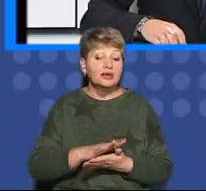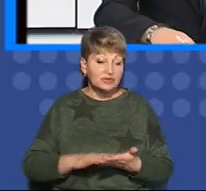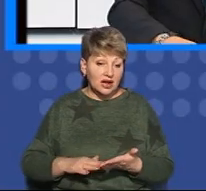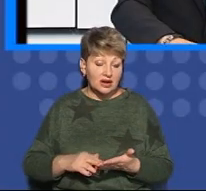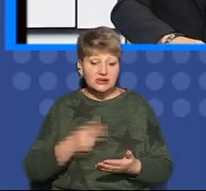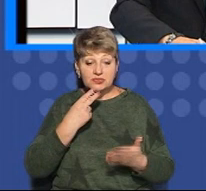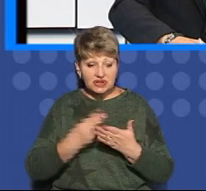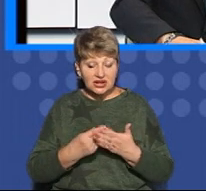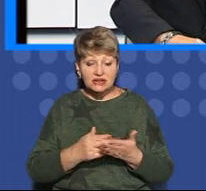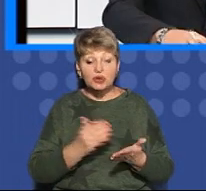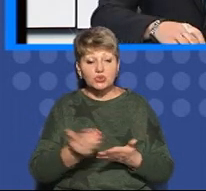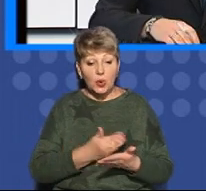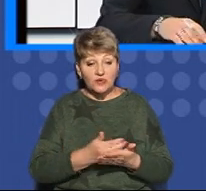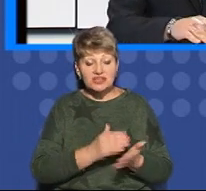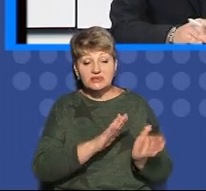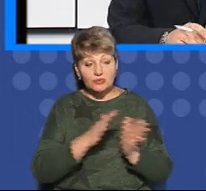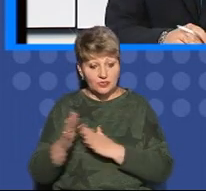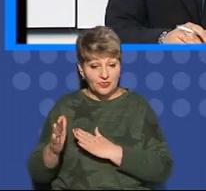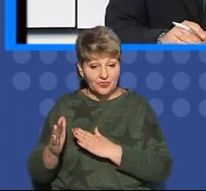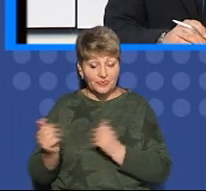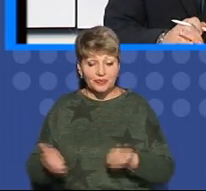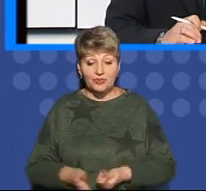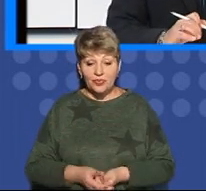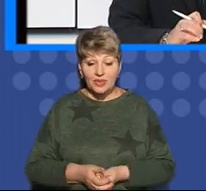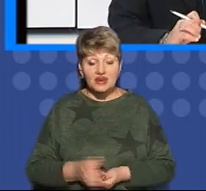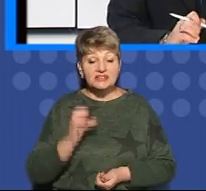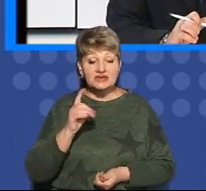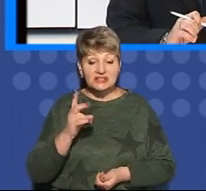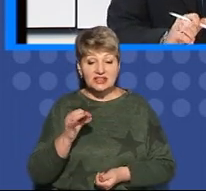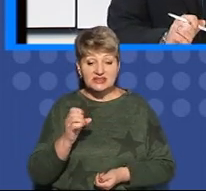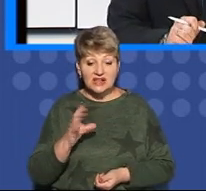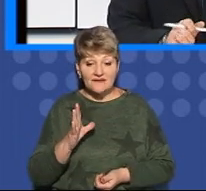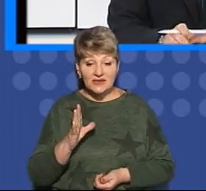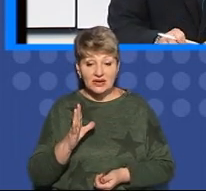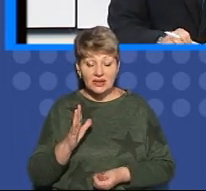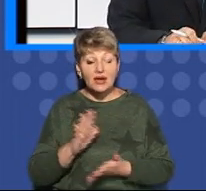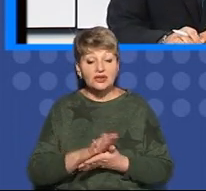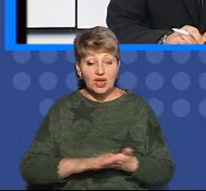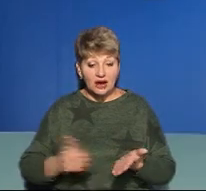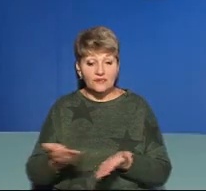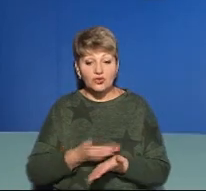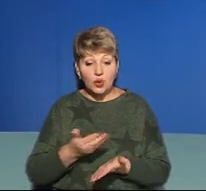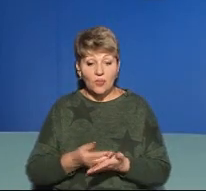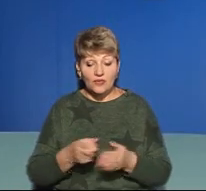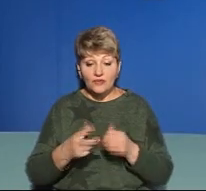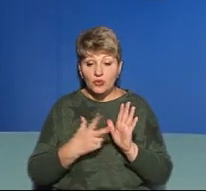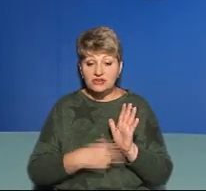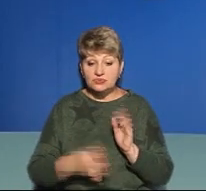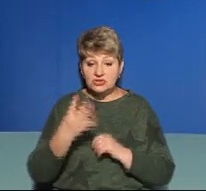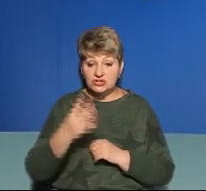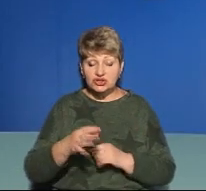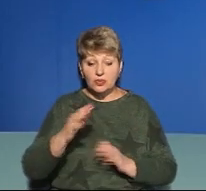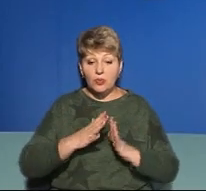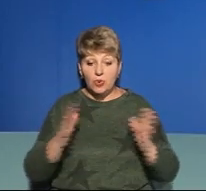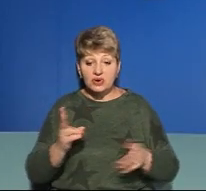етері Суспільного про інші події Черкащини вам розповість Станіслав Шемет. Станіславе. Далі у новинах. На 84